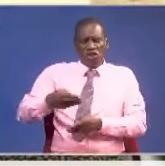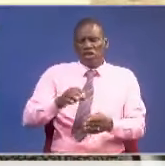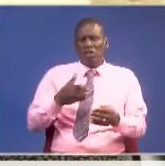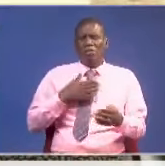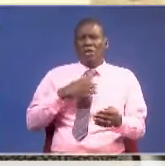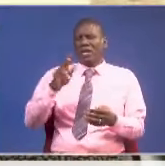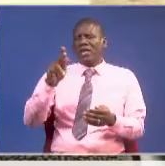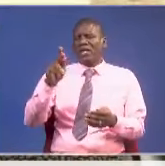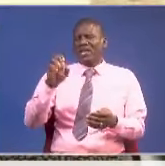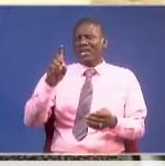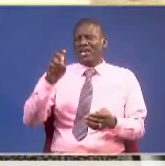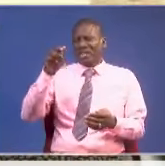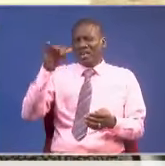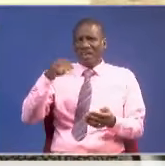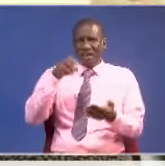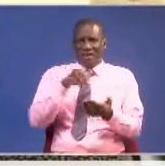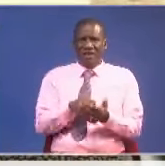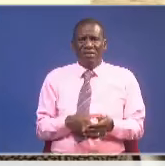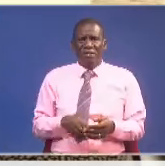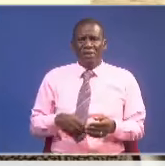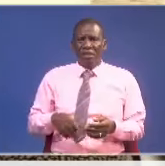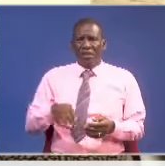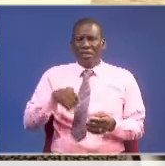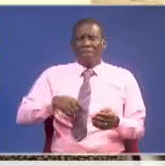transplant yangu ya pili. Pay bill ni